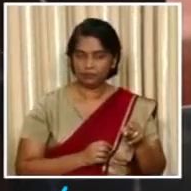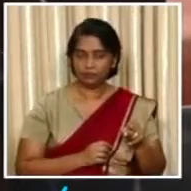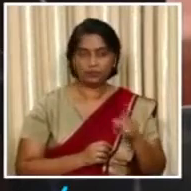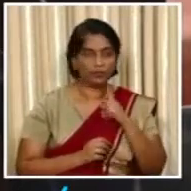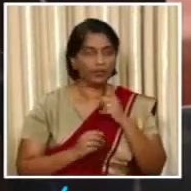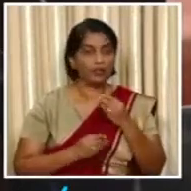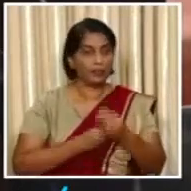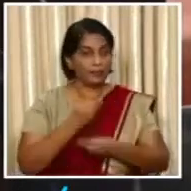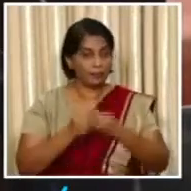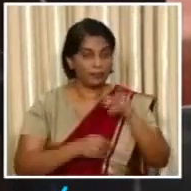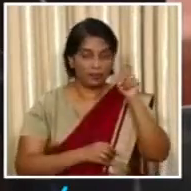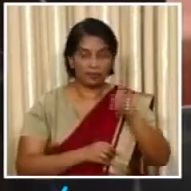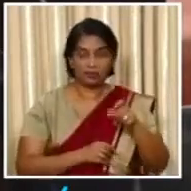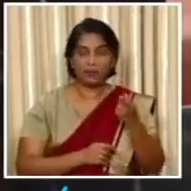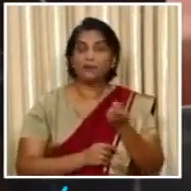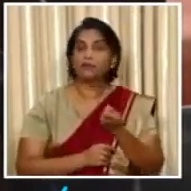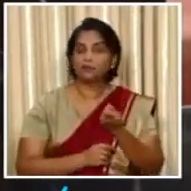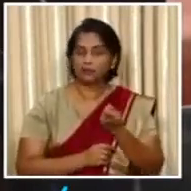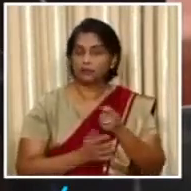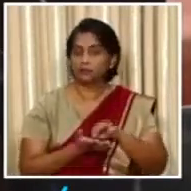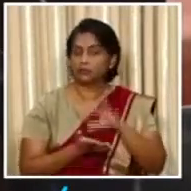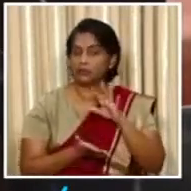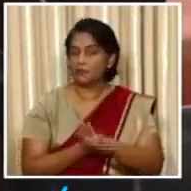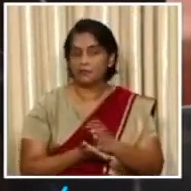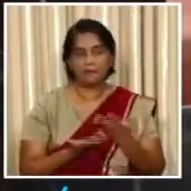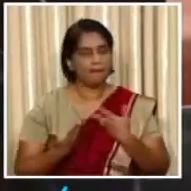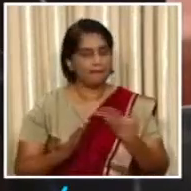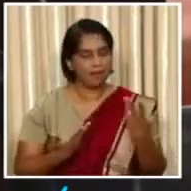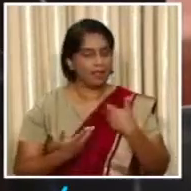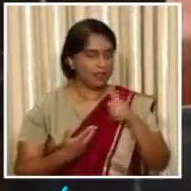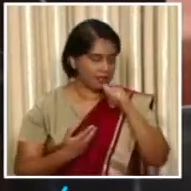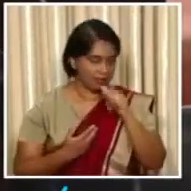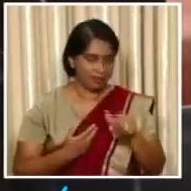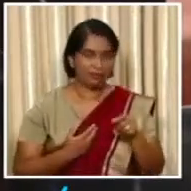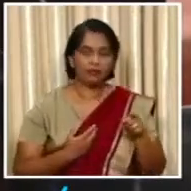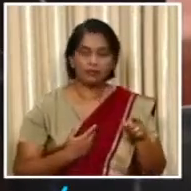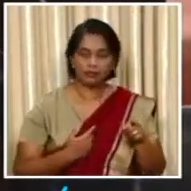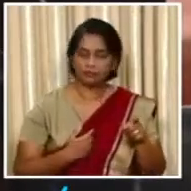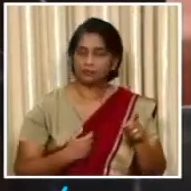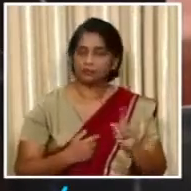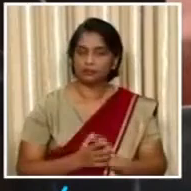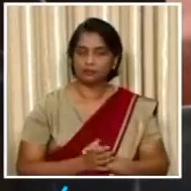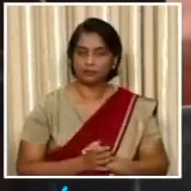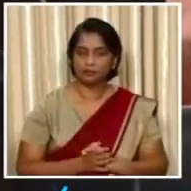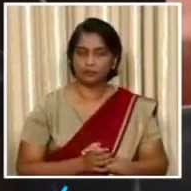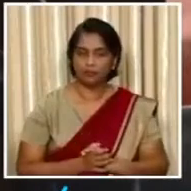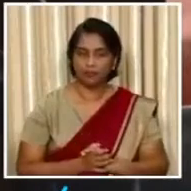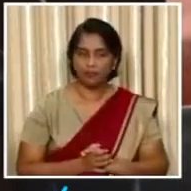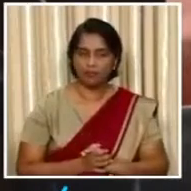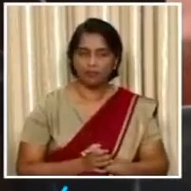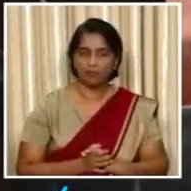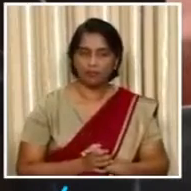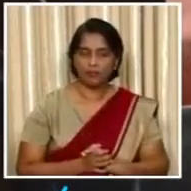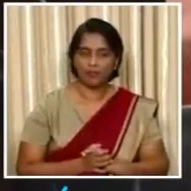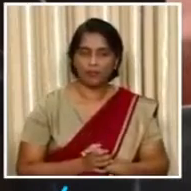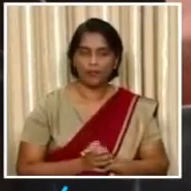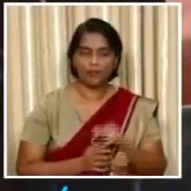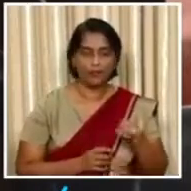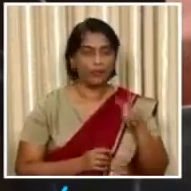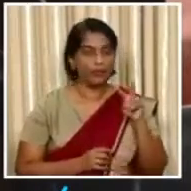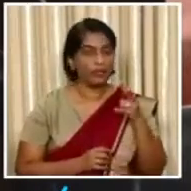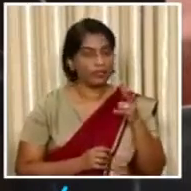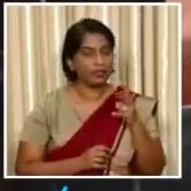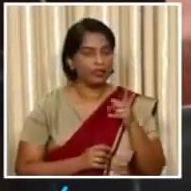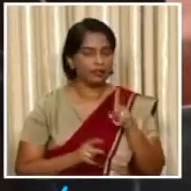முடியாது. மில் உற்பத்தியாளர்கள் இன்று கிட்டத்தட்ட 200 ரூபாவுக்கு அரிசை விற்கும் போது